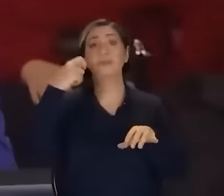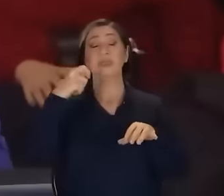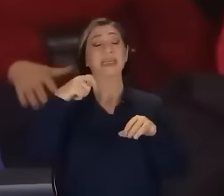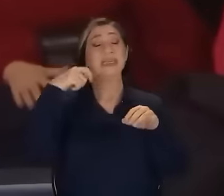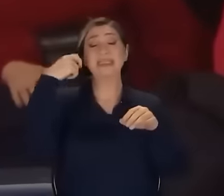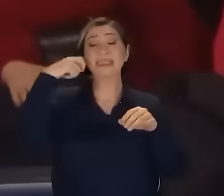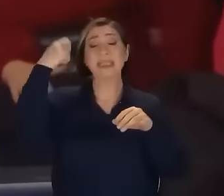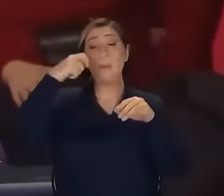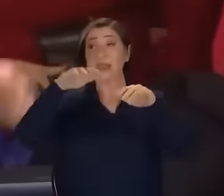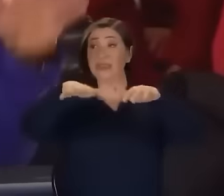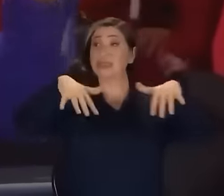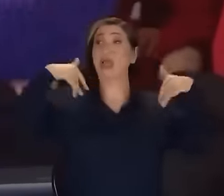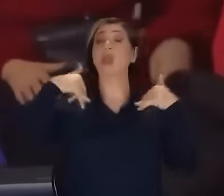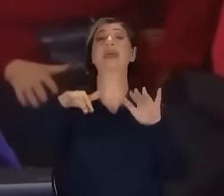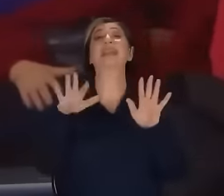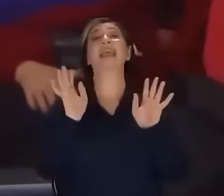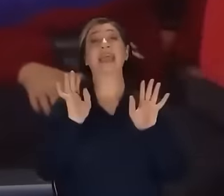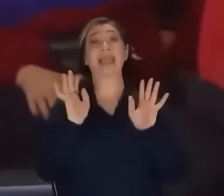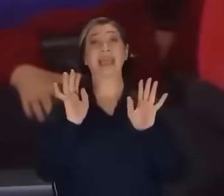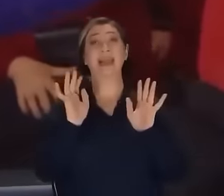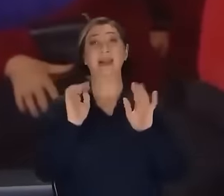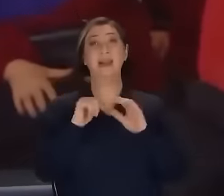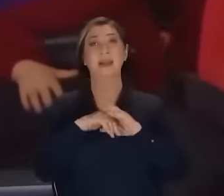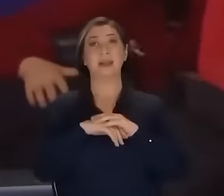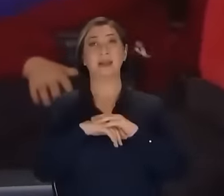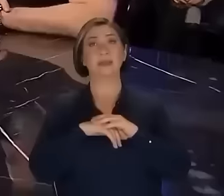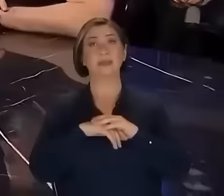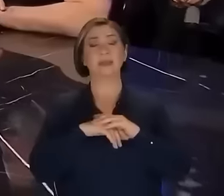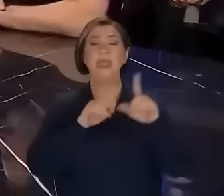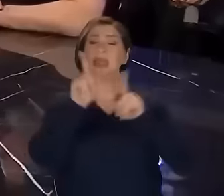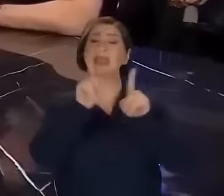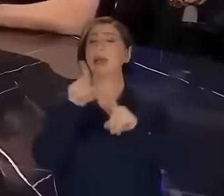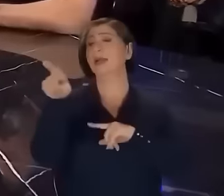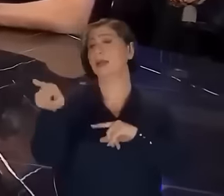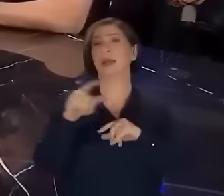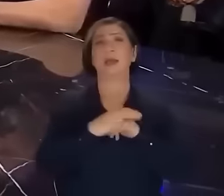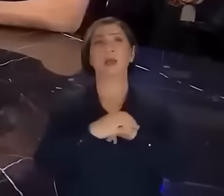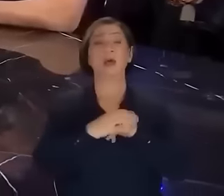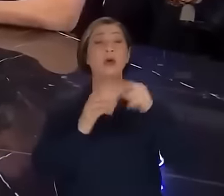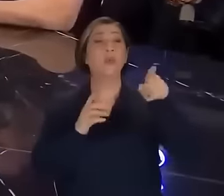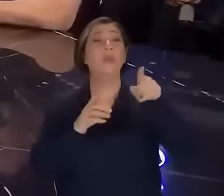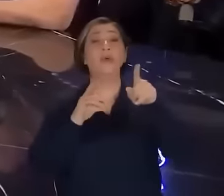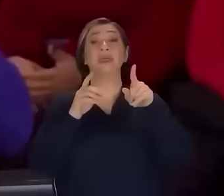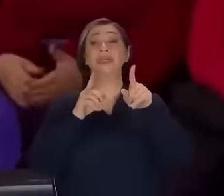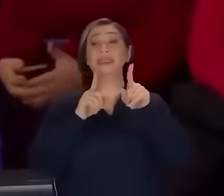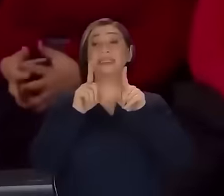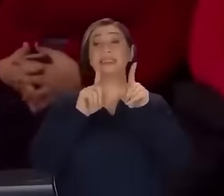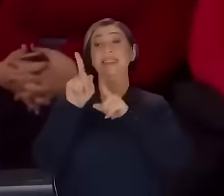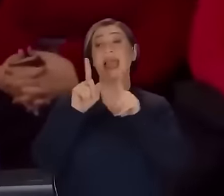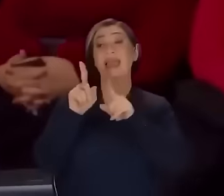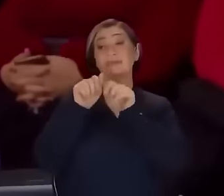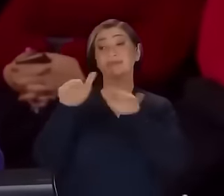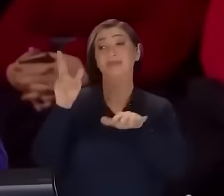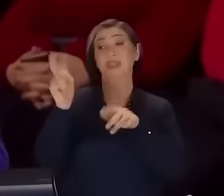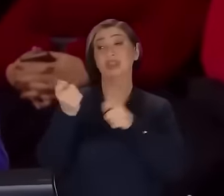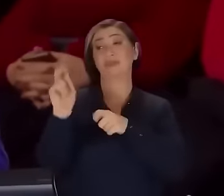sinema salonuna değil de şeye dijital platforma. Doğru. Bu dijital platformun işi. Bu